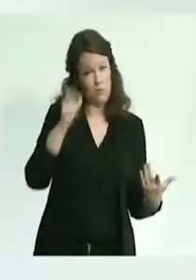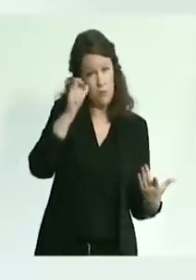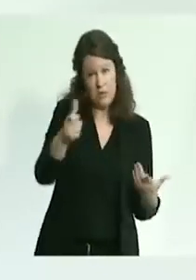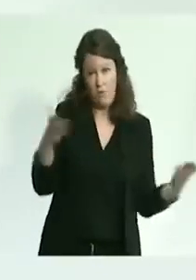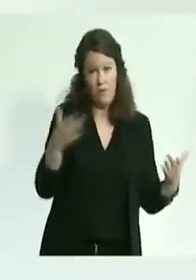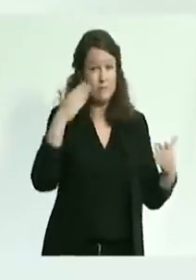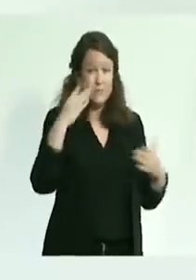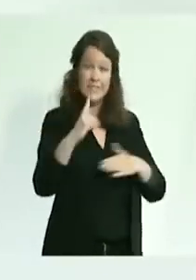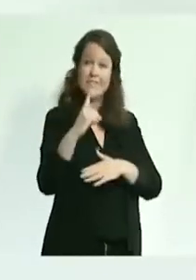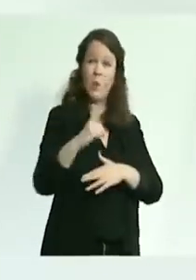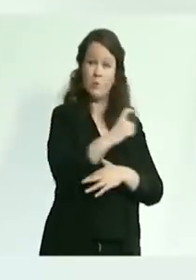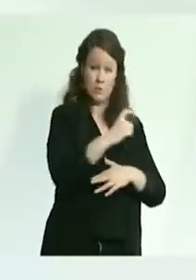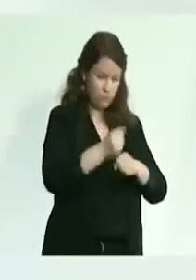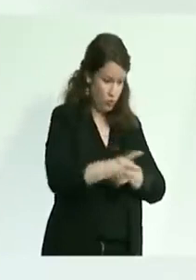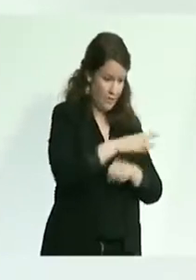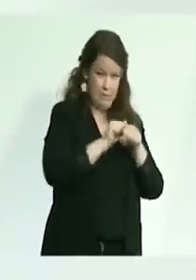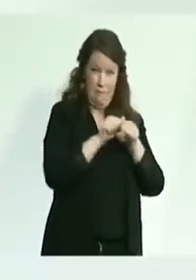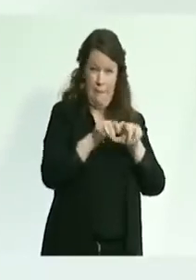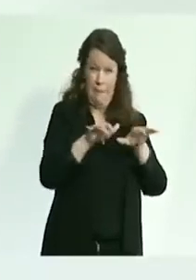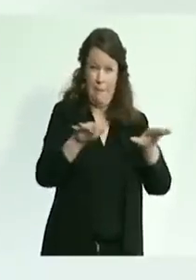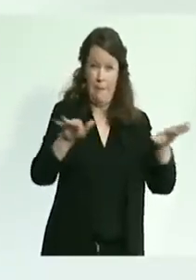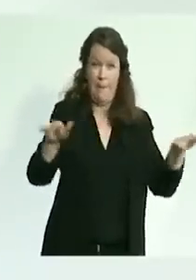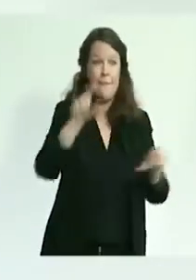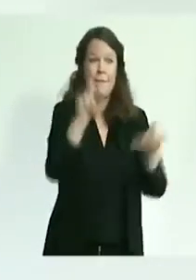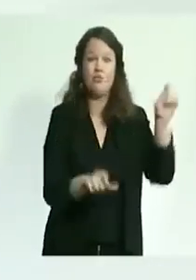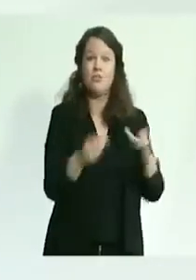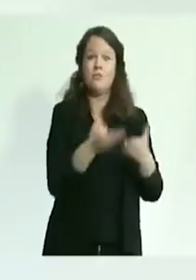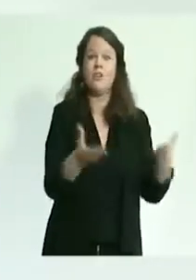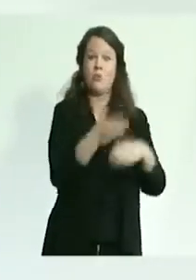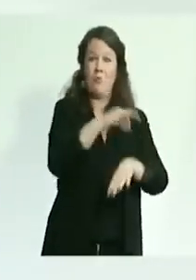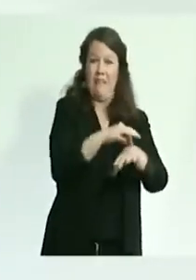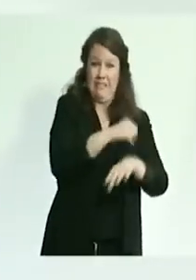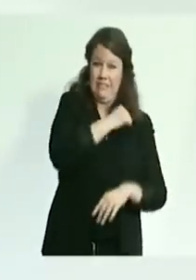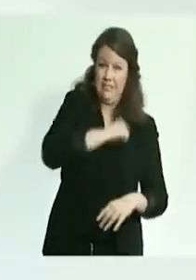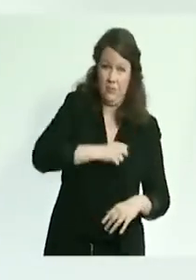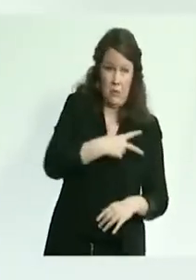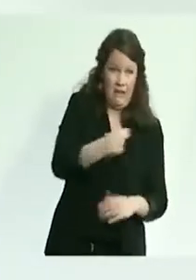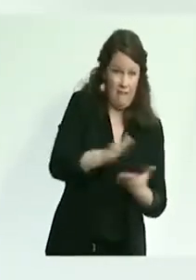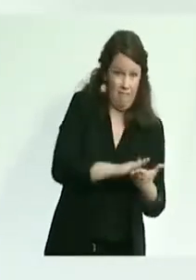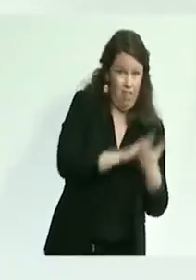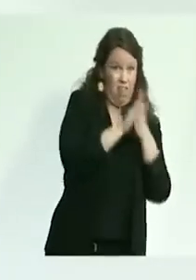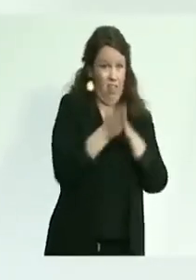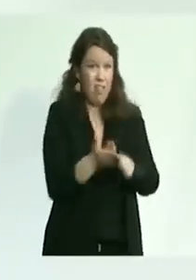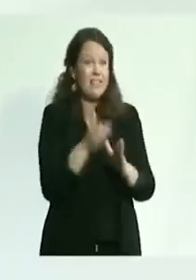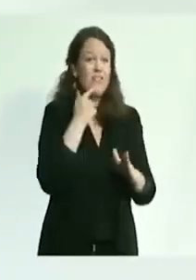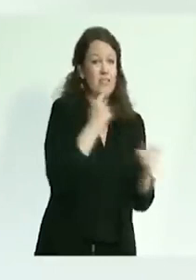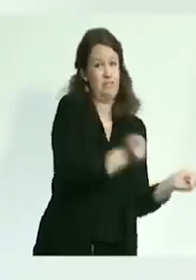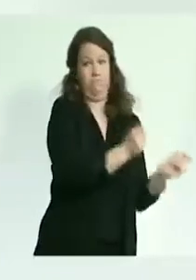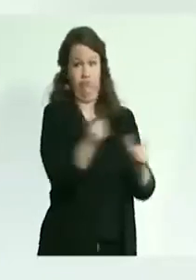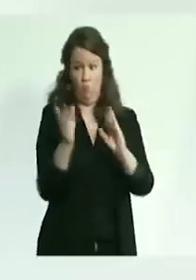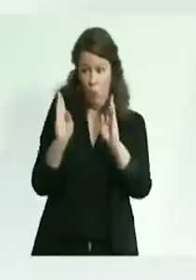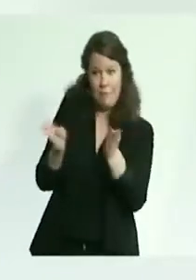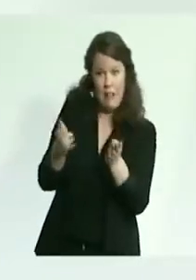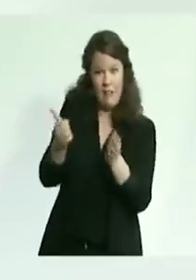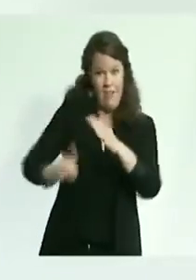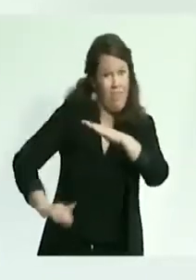cas graves augmente, plus la pression sanitaire se fait forte sur nos soignants, très mobilisés, et que je remercie pour leur action